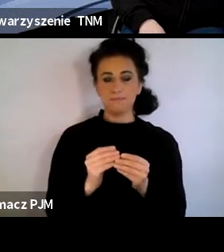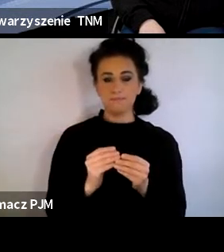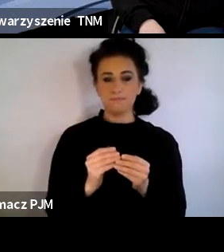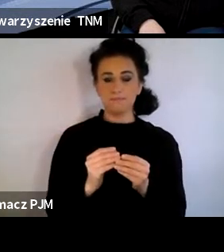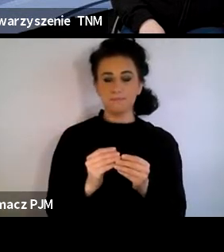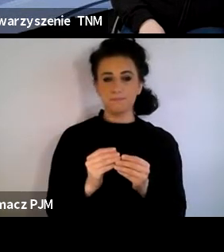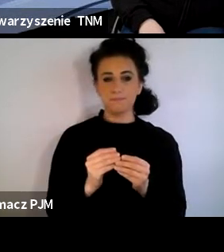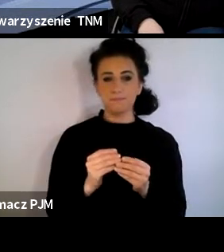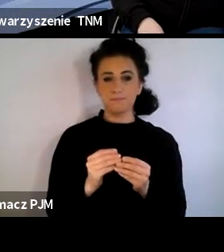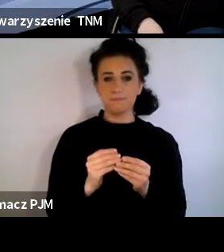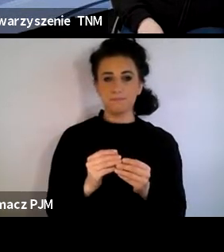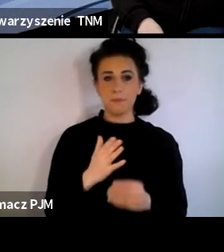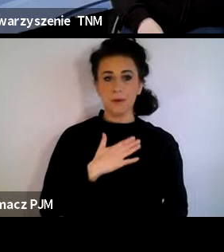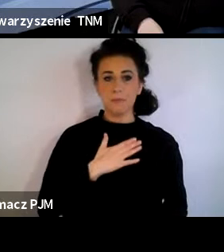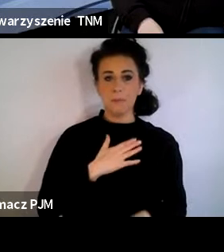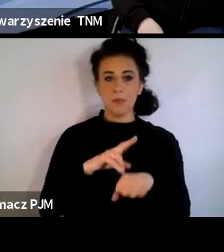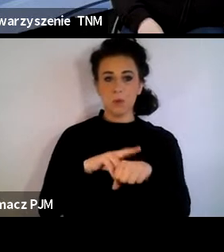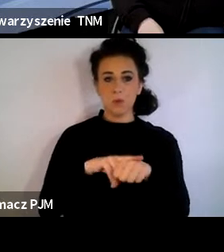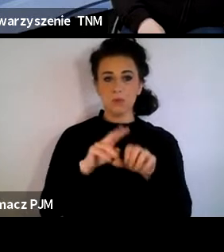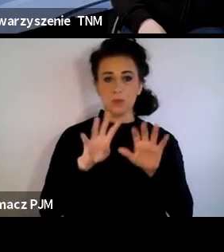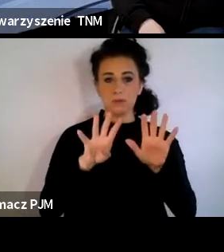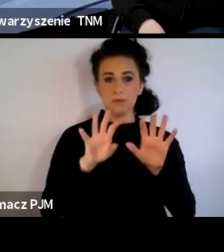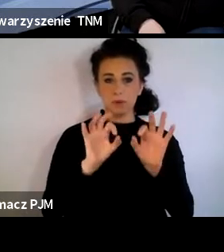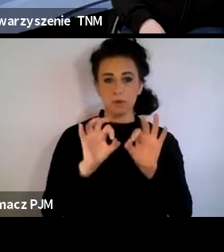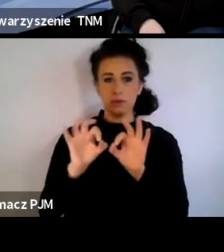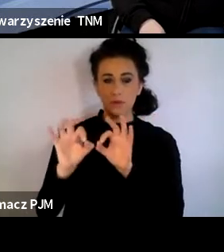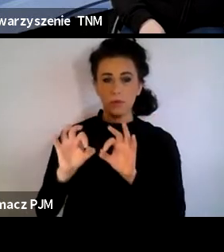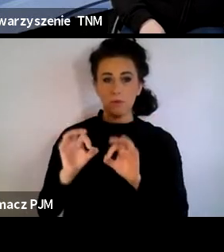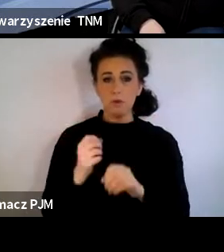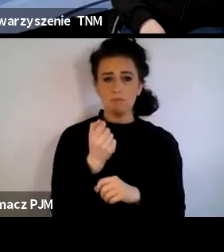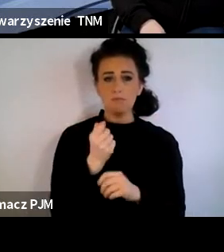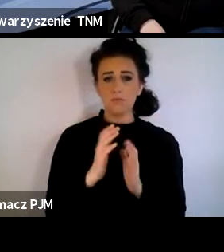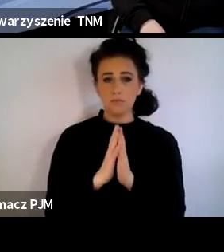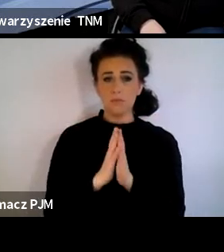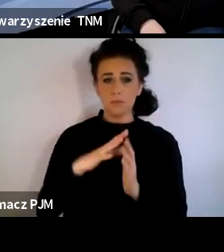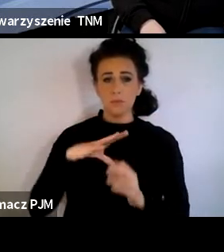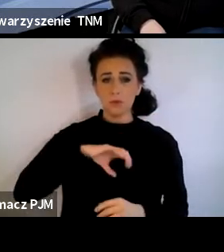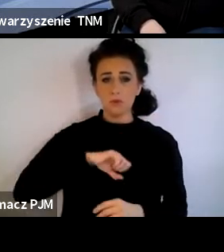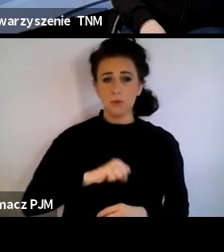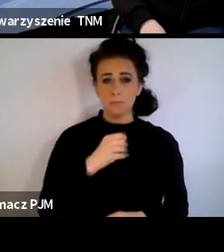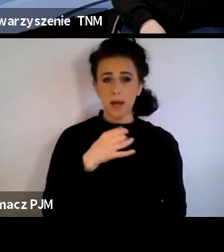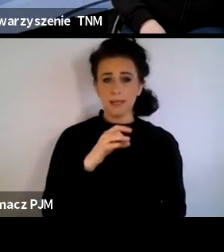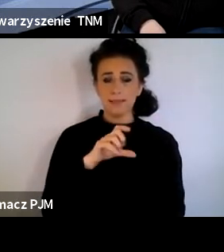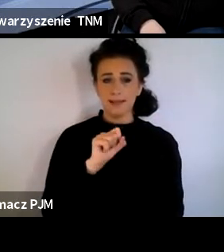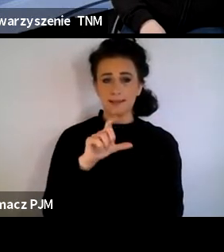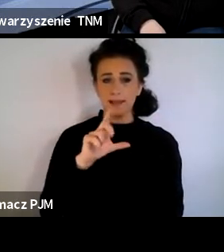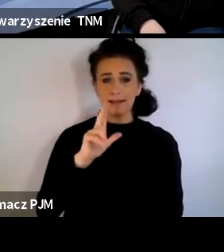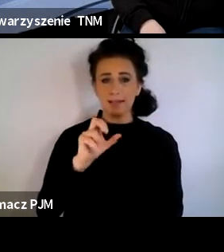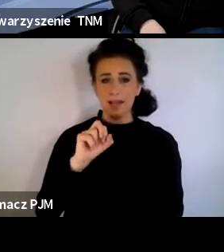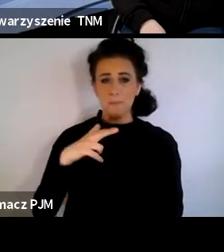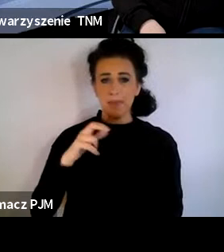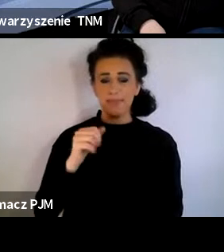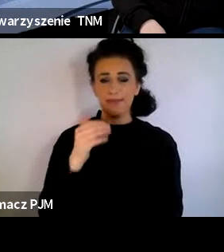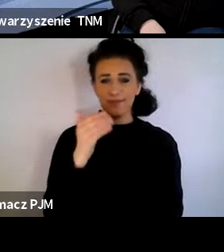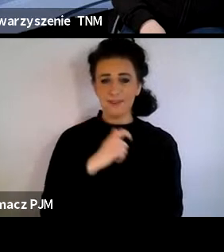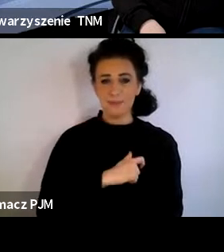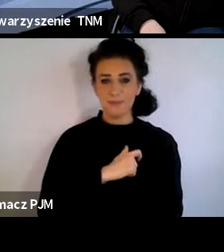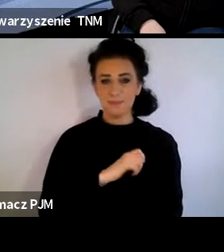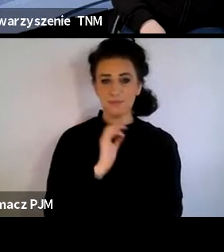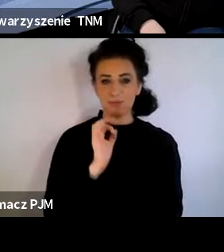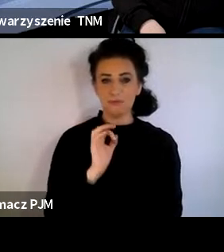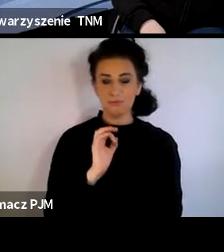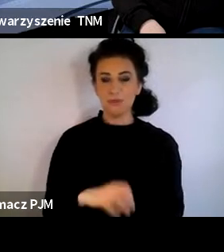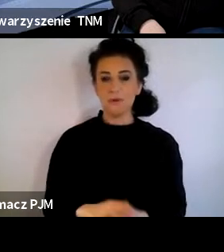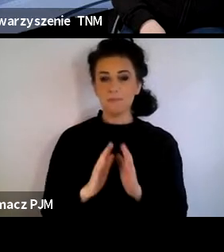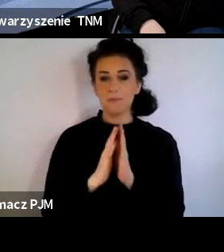Mamy 9, proszę państwa. Jeżeli możemy prosić jeszcze o chwilę cierpliwości, pani Magdalena Kremen. Dzień dobry, witam serdecznie. I jeżeli